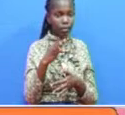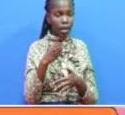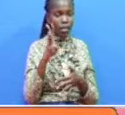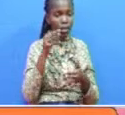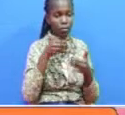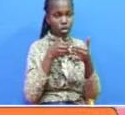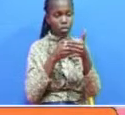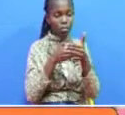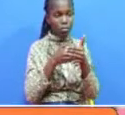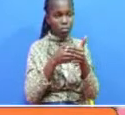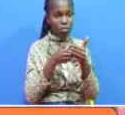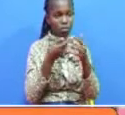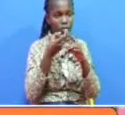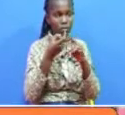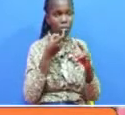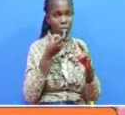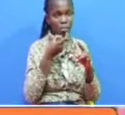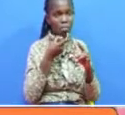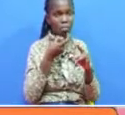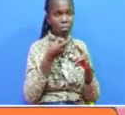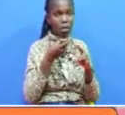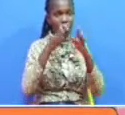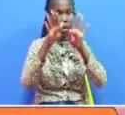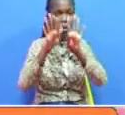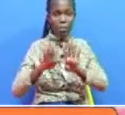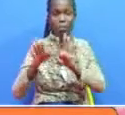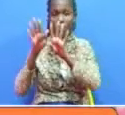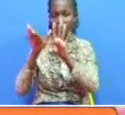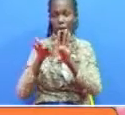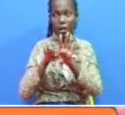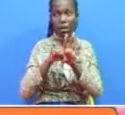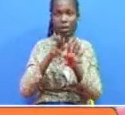itawasimamisha from conducting any campaigns in Nyali.